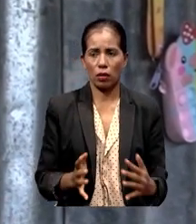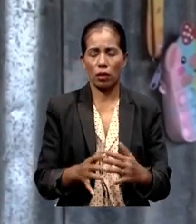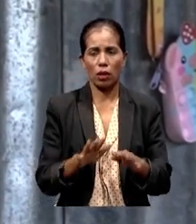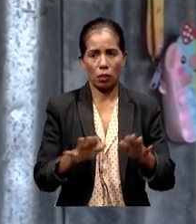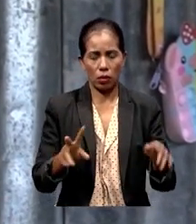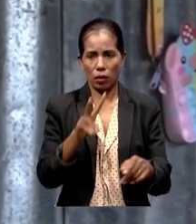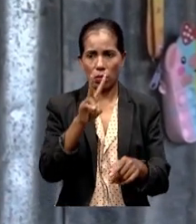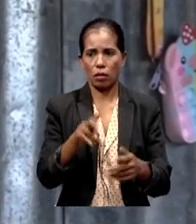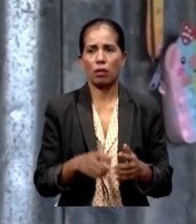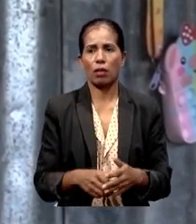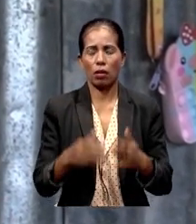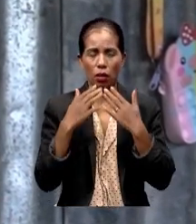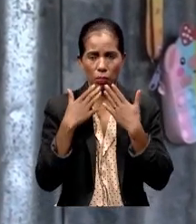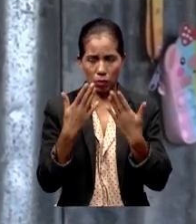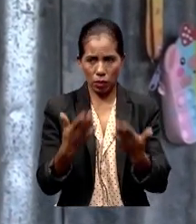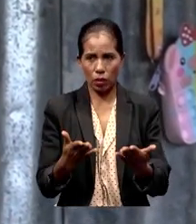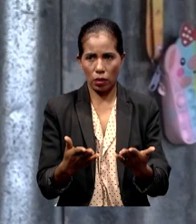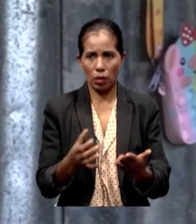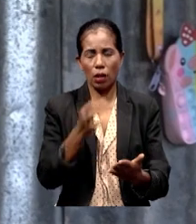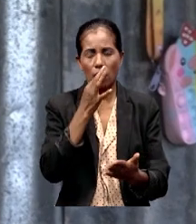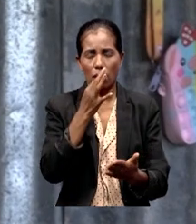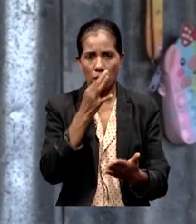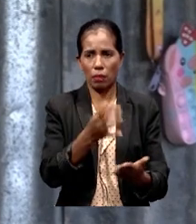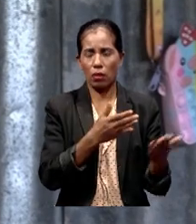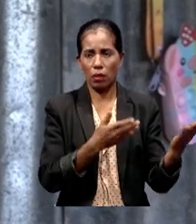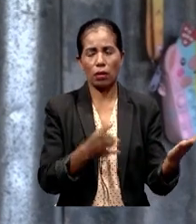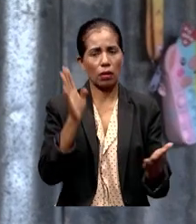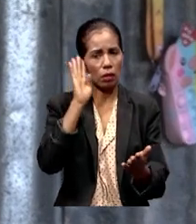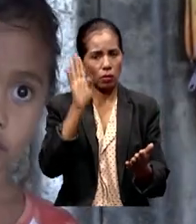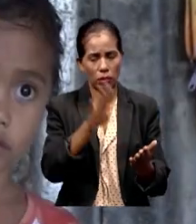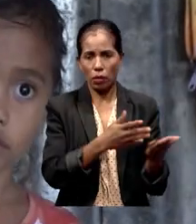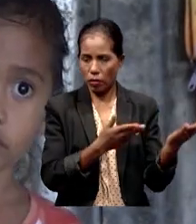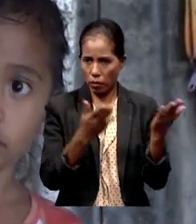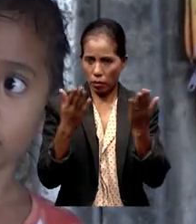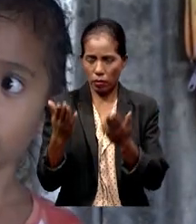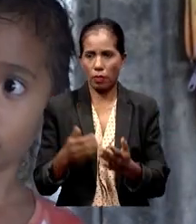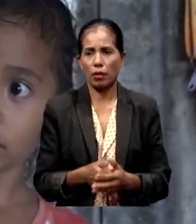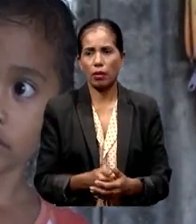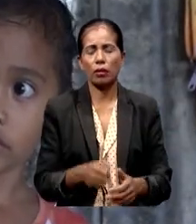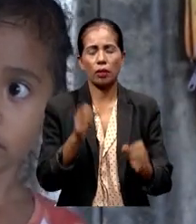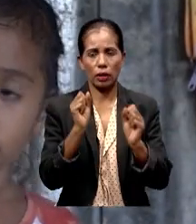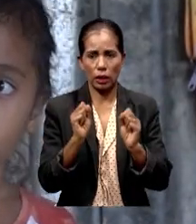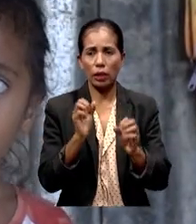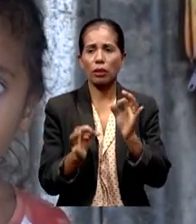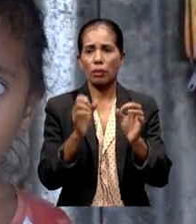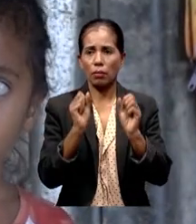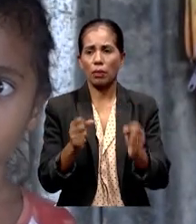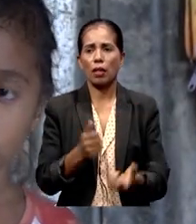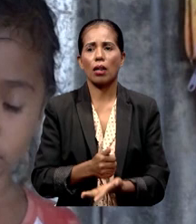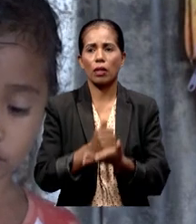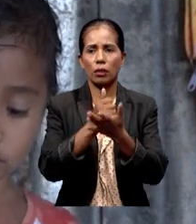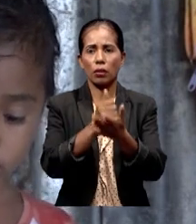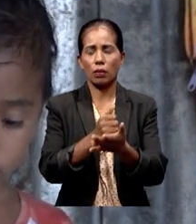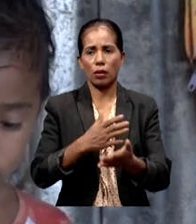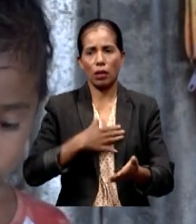ne hau agradece ba ayhang na bema mau ser lori mai se se belen presiden tetap matang netik